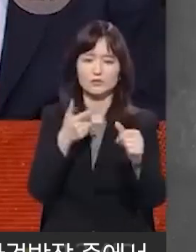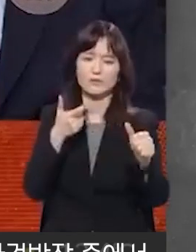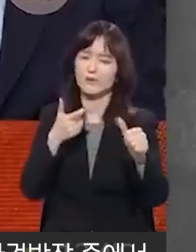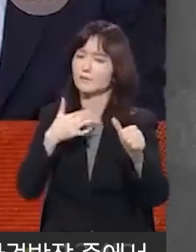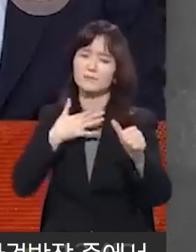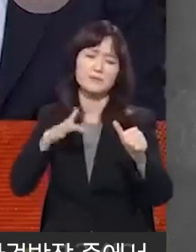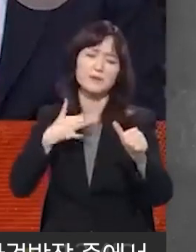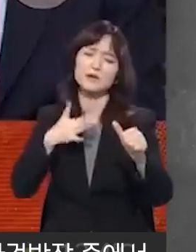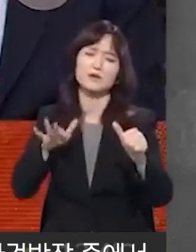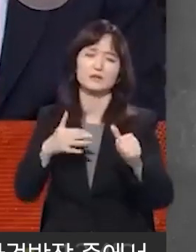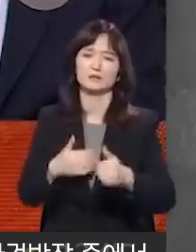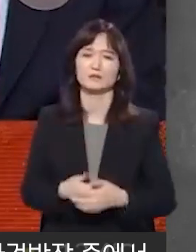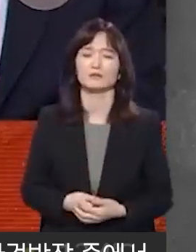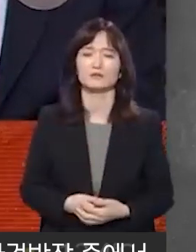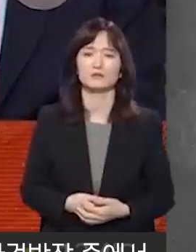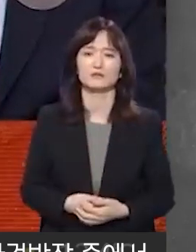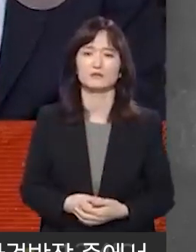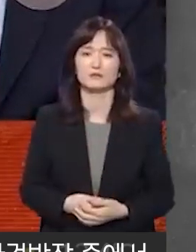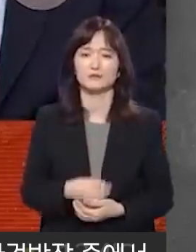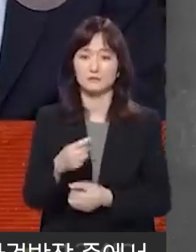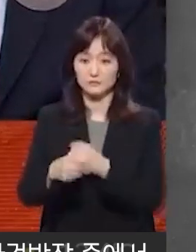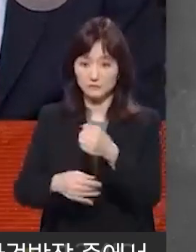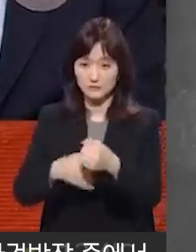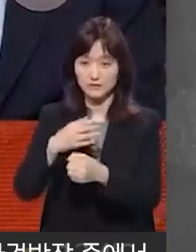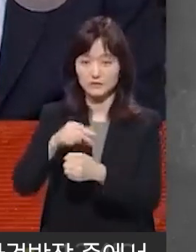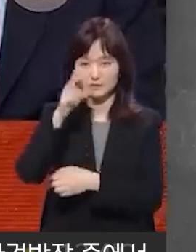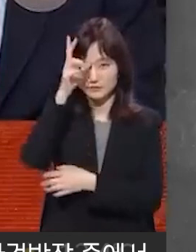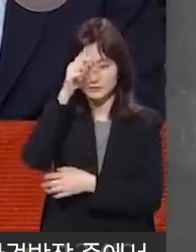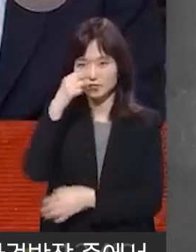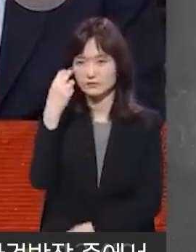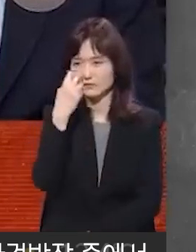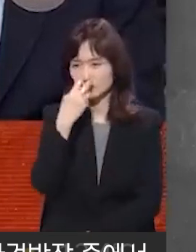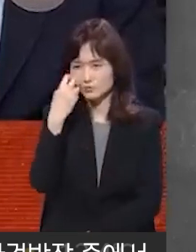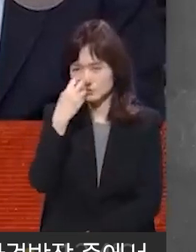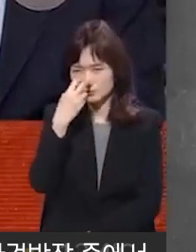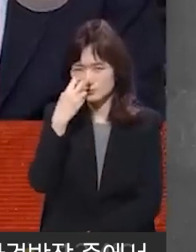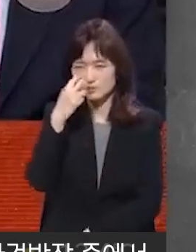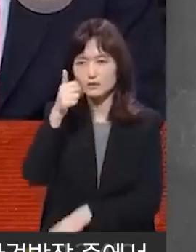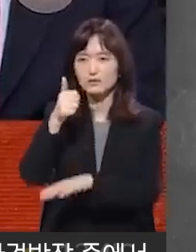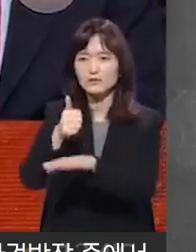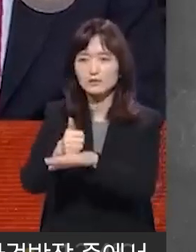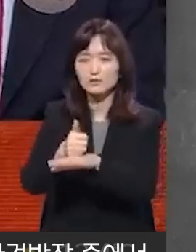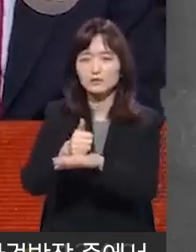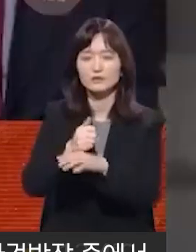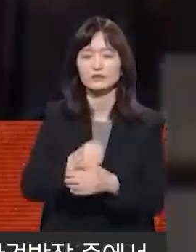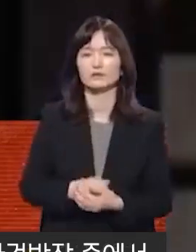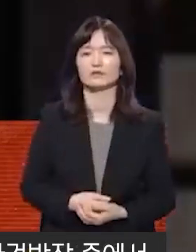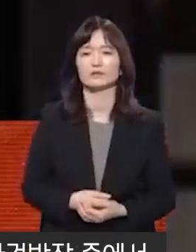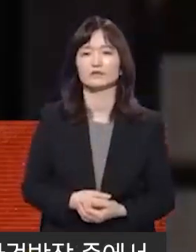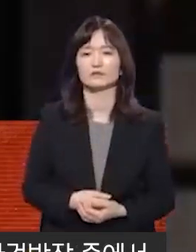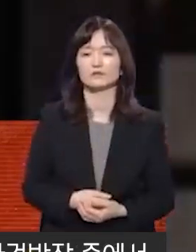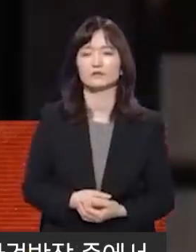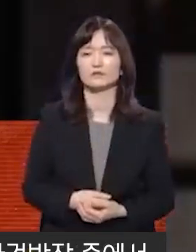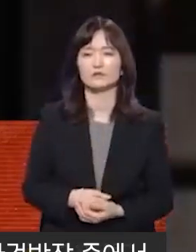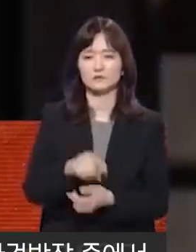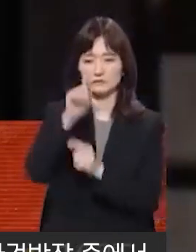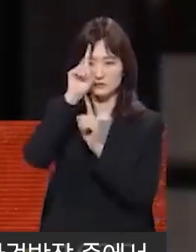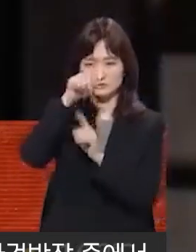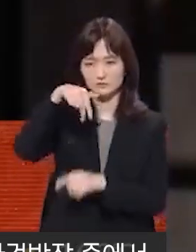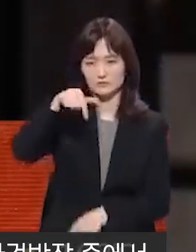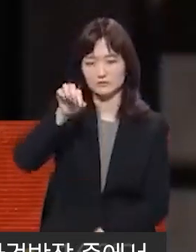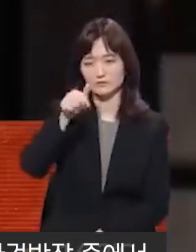갖다 밀었었고요. 예. 그리고 이제 몇 년에 걸친 그 경찰 수사 끝에 그 이정학이가 이제 잡히면서